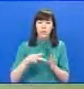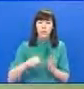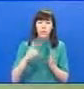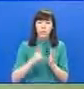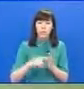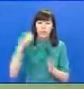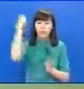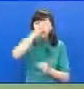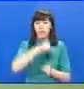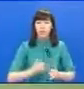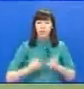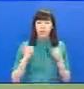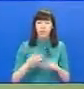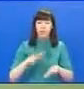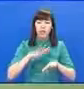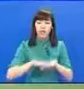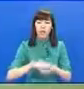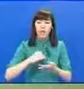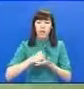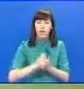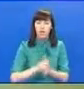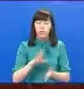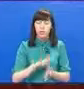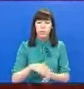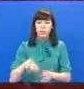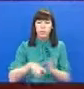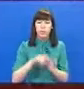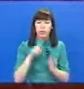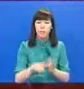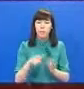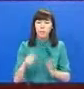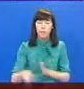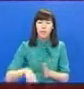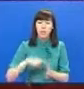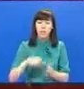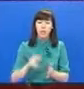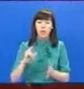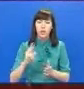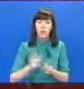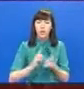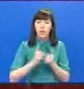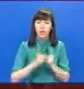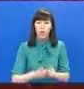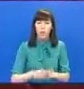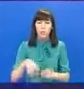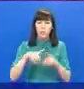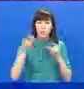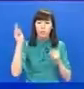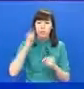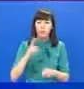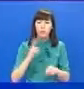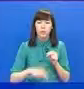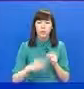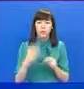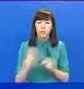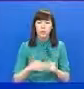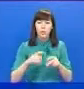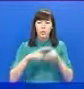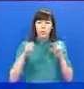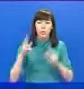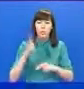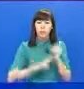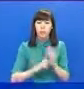2016-2018 жылдарға арналған бюджетін нақтыланды. Халық қалаулары қаладағы 3 ауысымды мектептерді түбегейлі жою үшін 4 бірдей білім ошағының